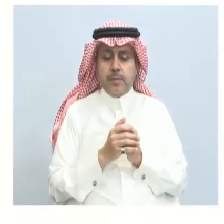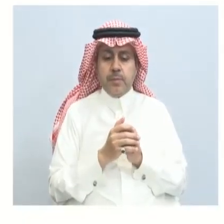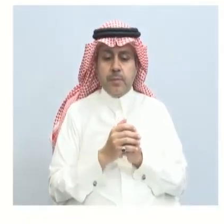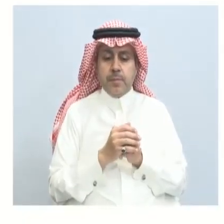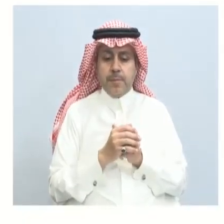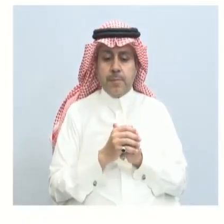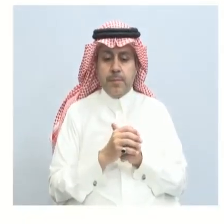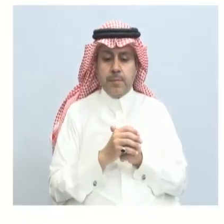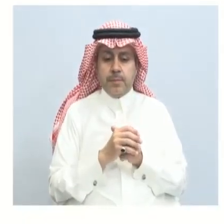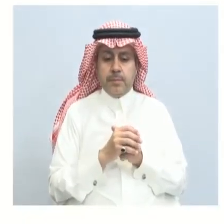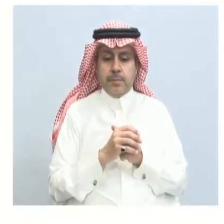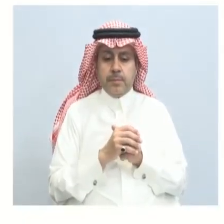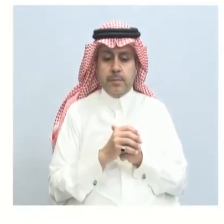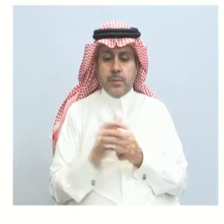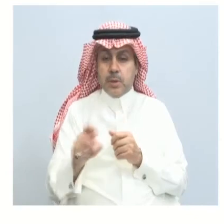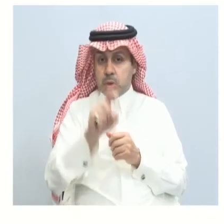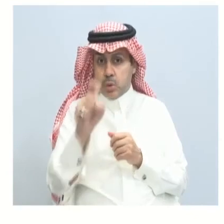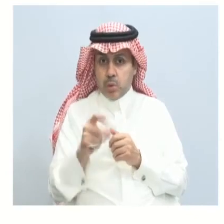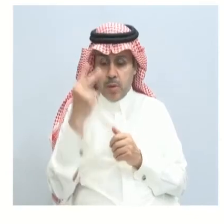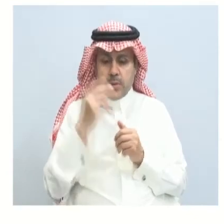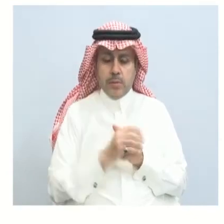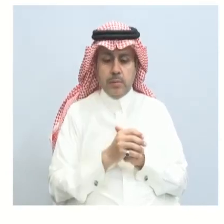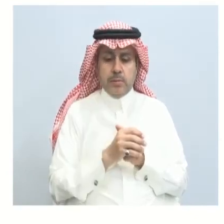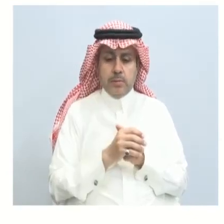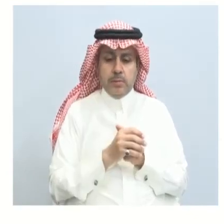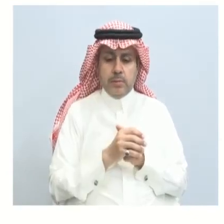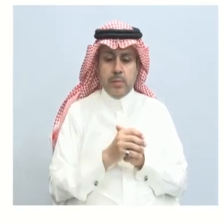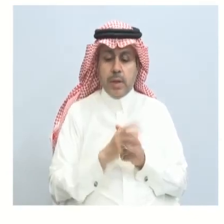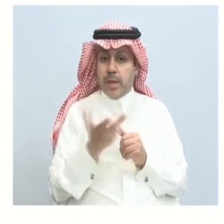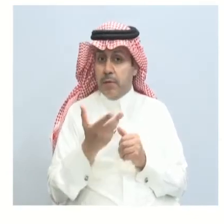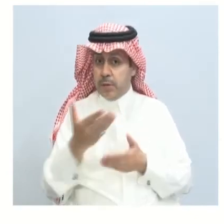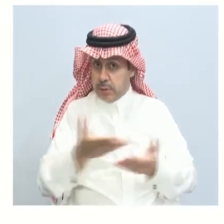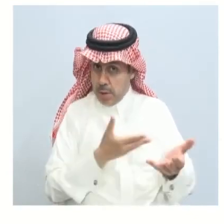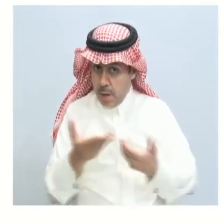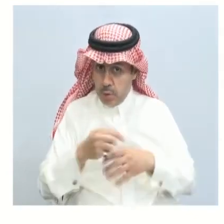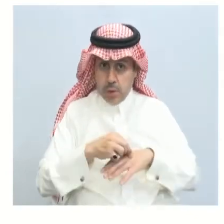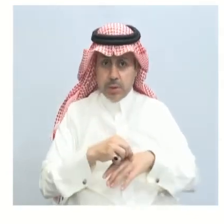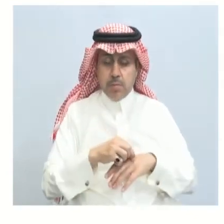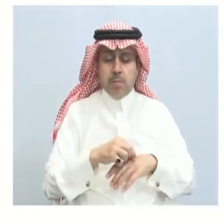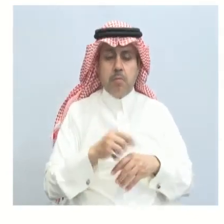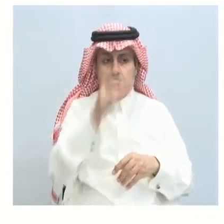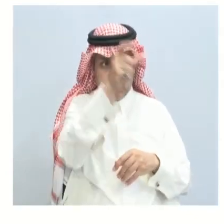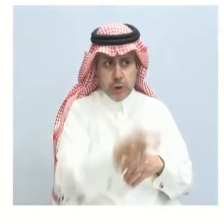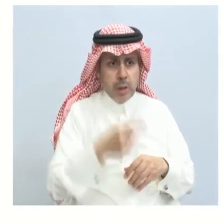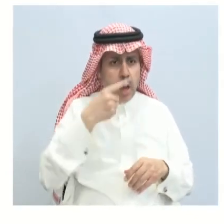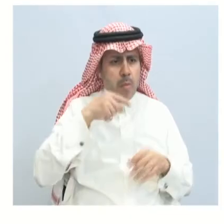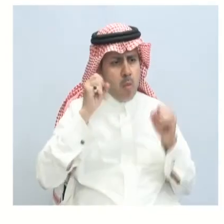صلاح احوال الناس السؤال الاخر كيف يتعامل الناس مع الثرثار